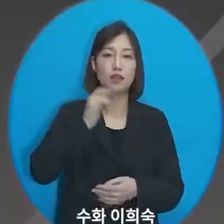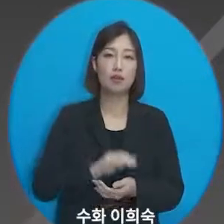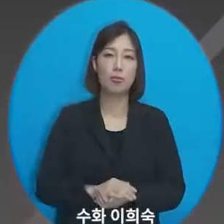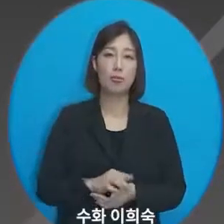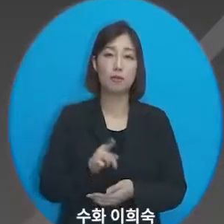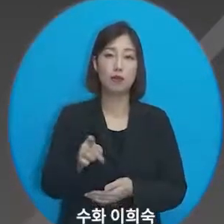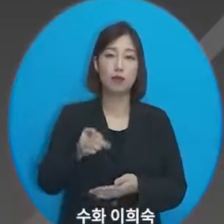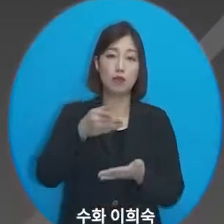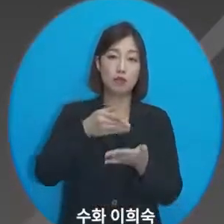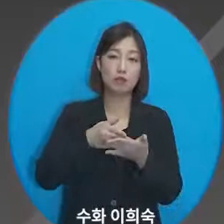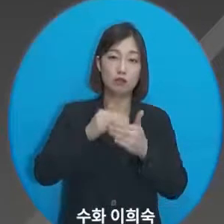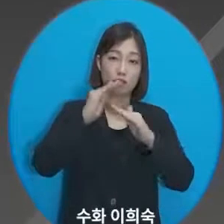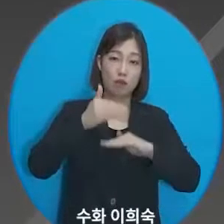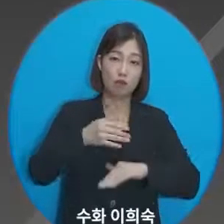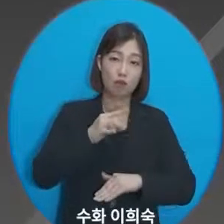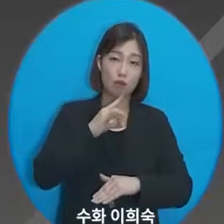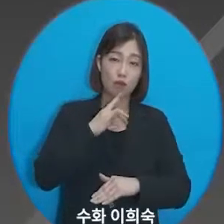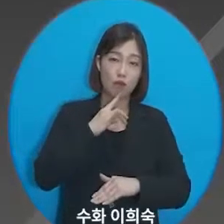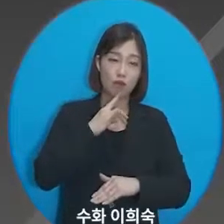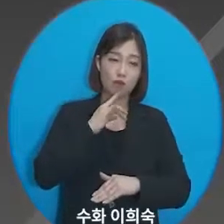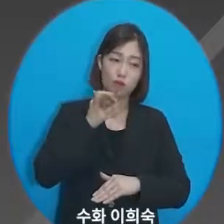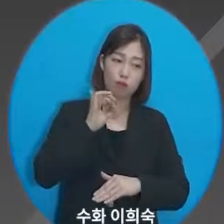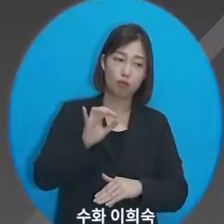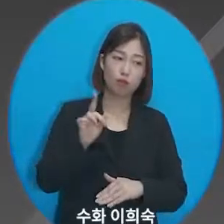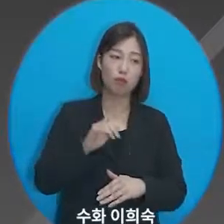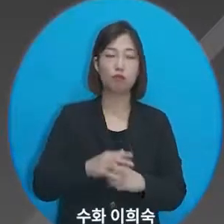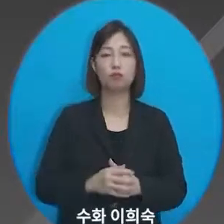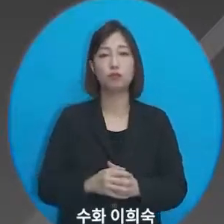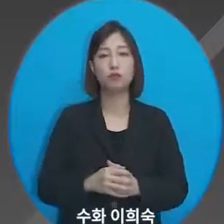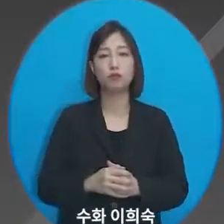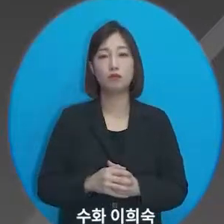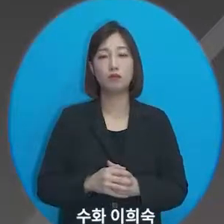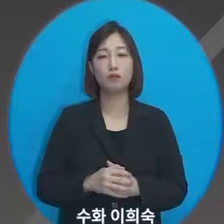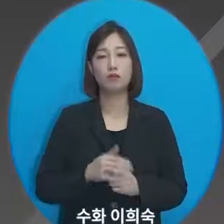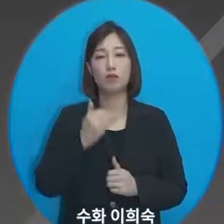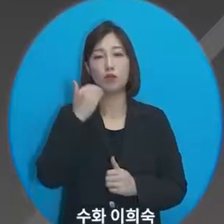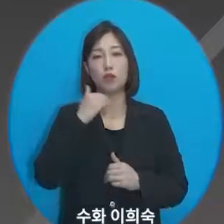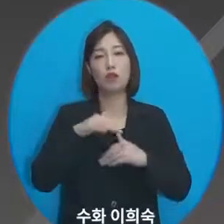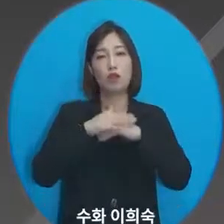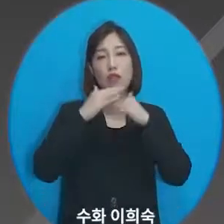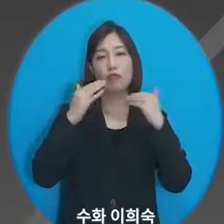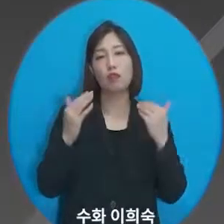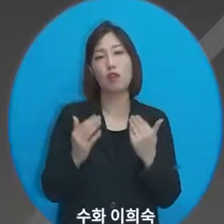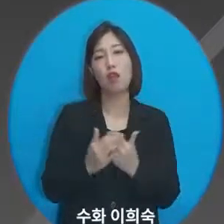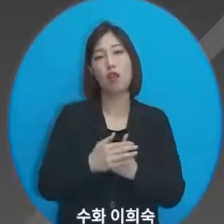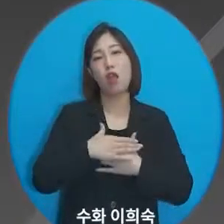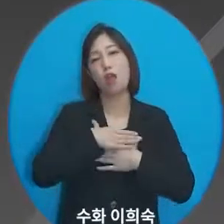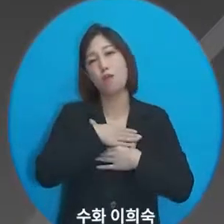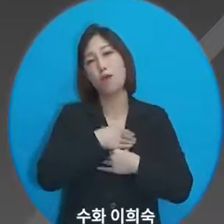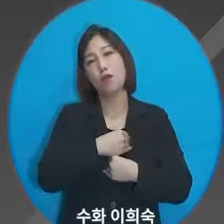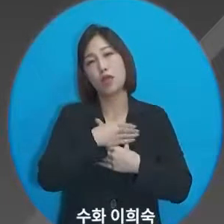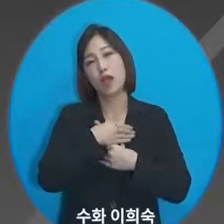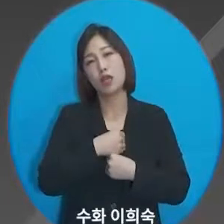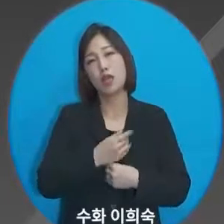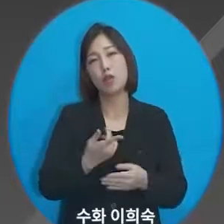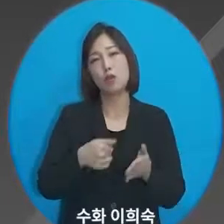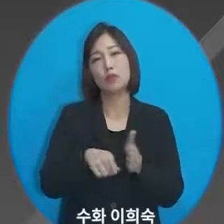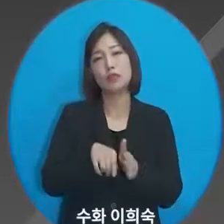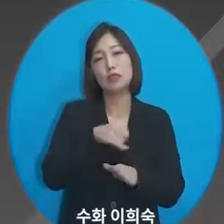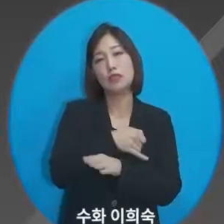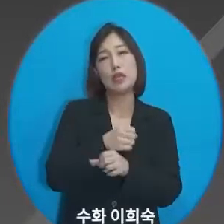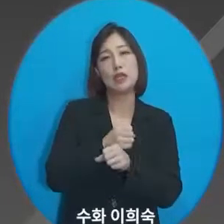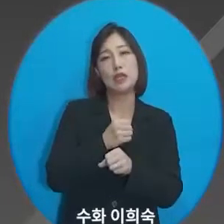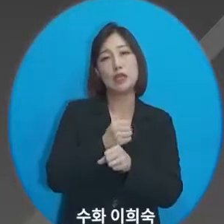조성하겠다. 우리 장애인분들은 갈 수 없을 것 같은데 어느 구간이 가능할 거라고